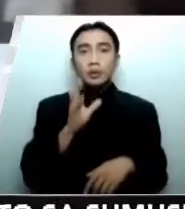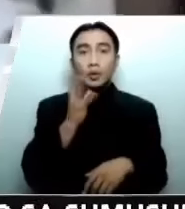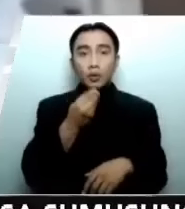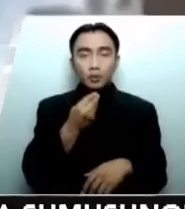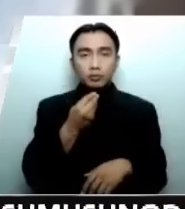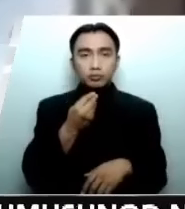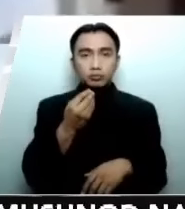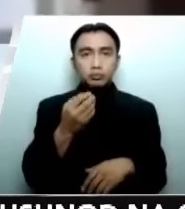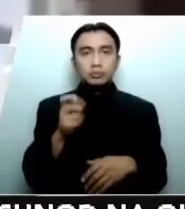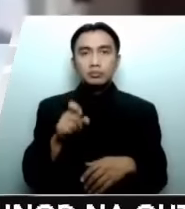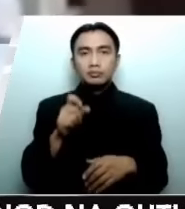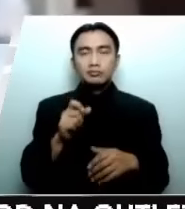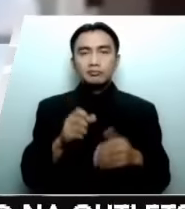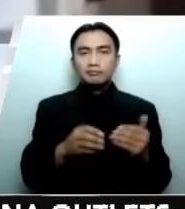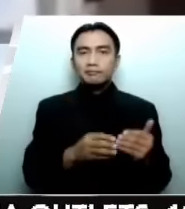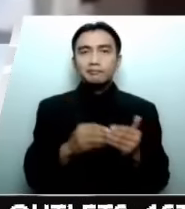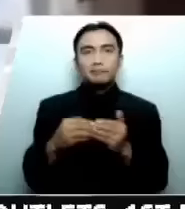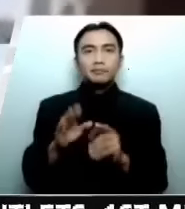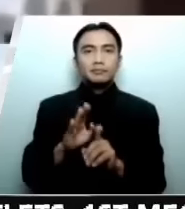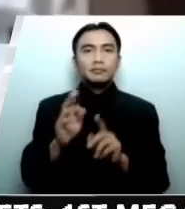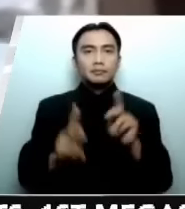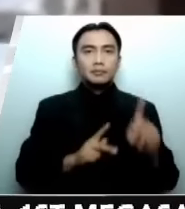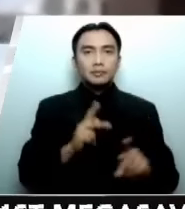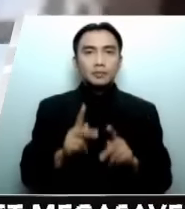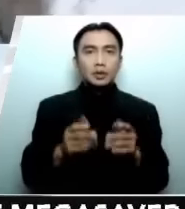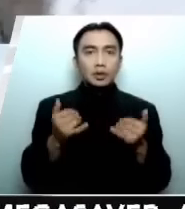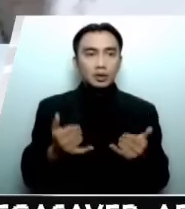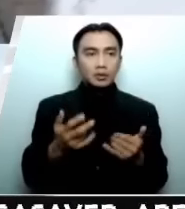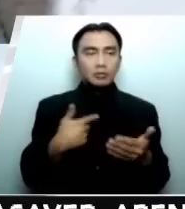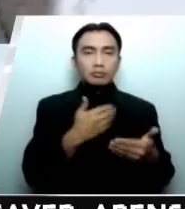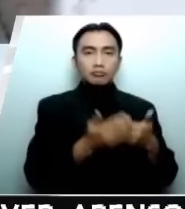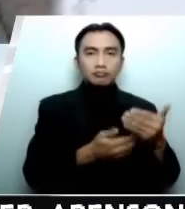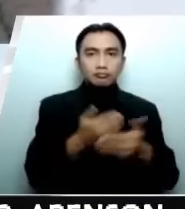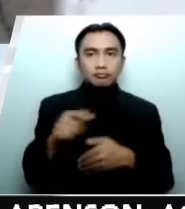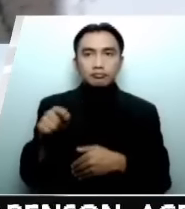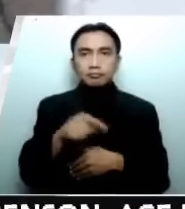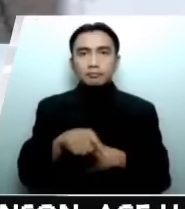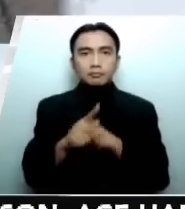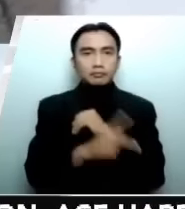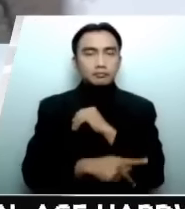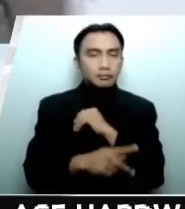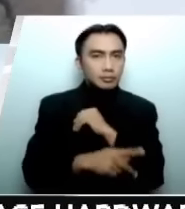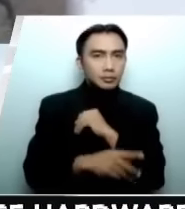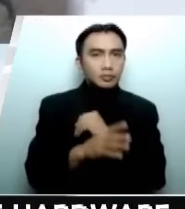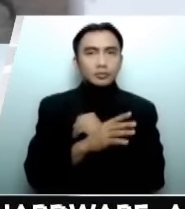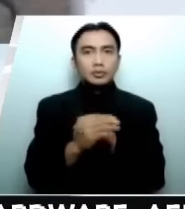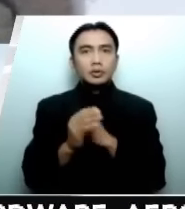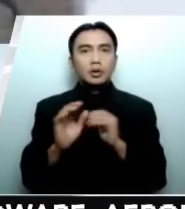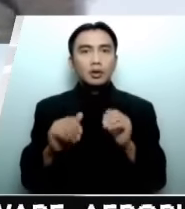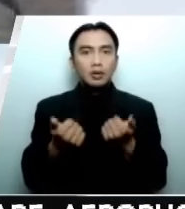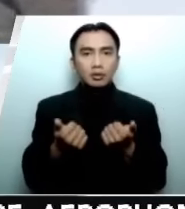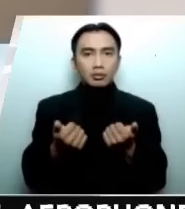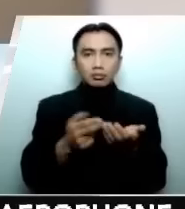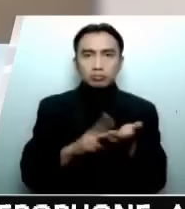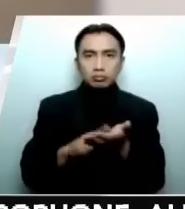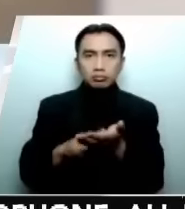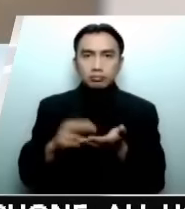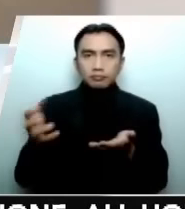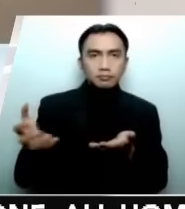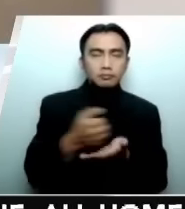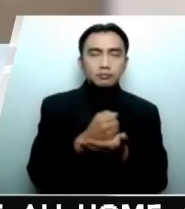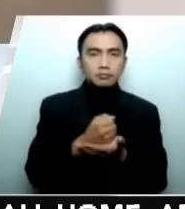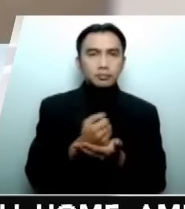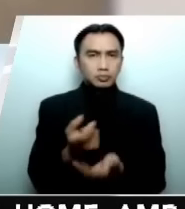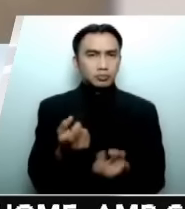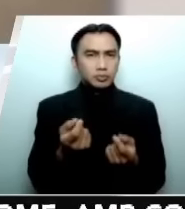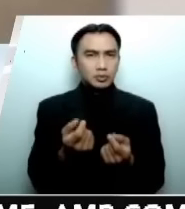Ang gumugulo ngayong People's Initiative sa iba't ibang probinsya, pati na raw ang paraan kung paano ito nangungulekta ng pirma ay mali